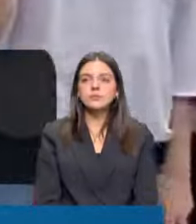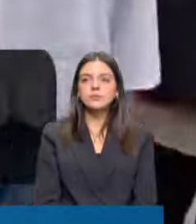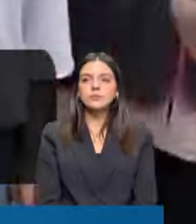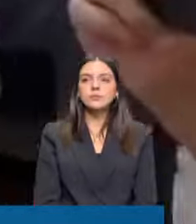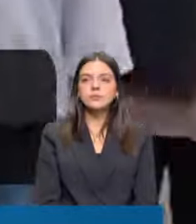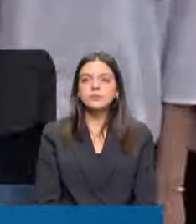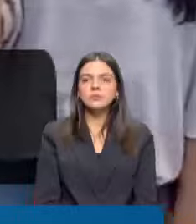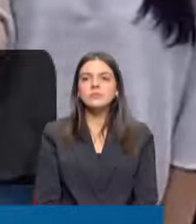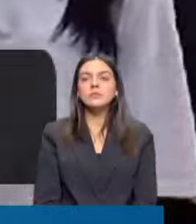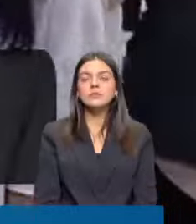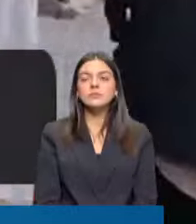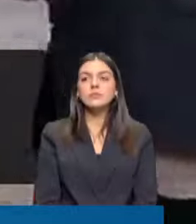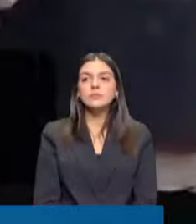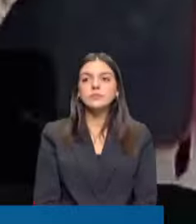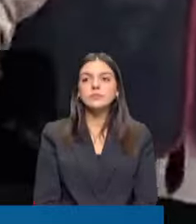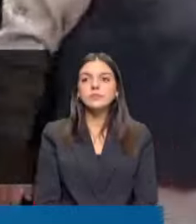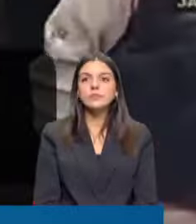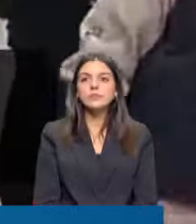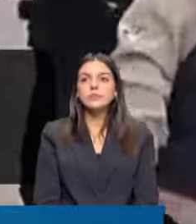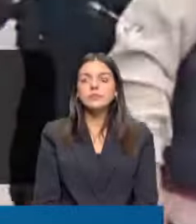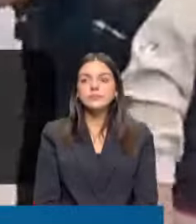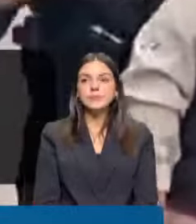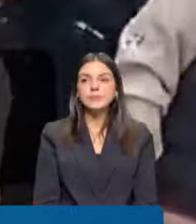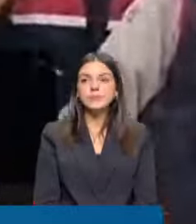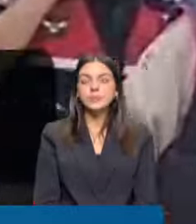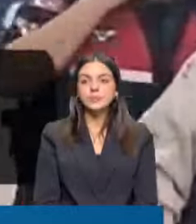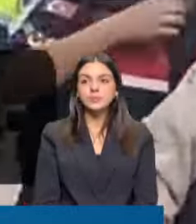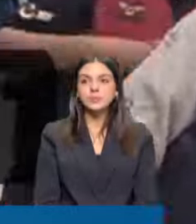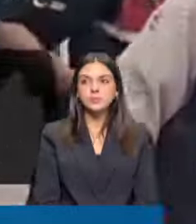Bu kadar rezillik olmaz kardeşim, olmaz. Siz